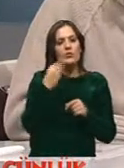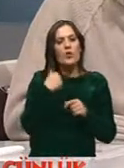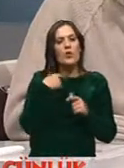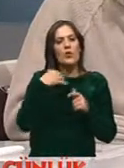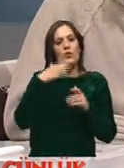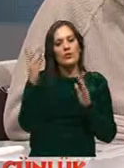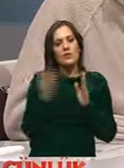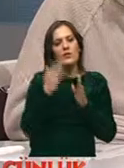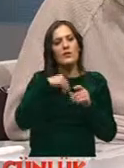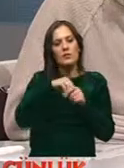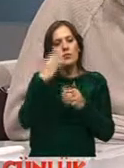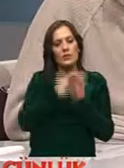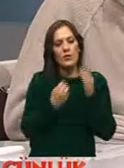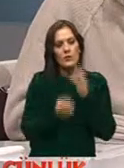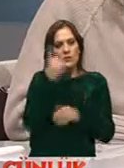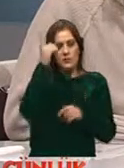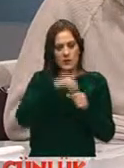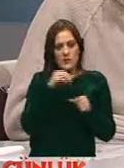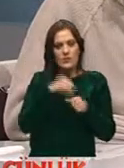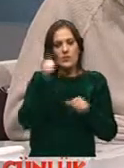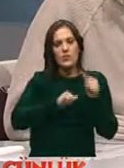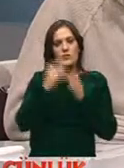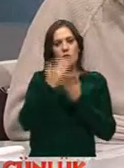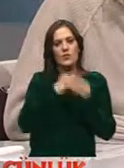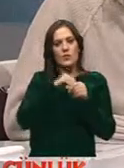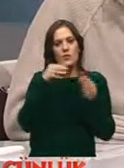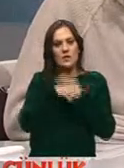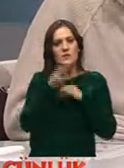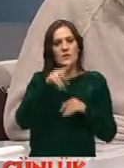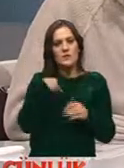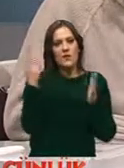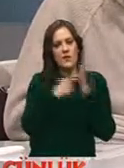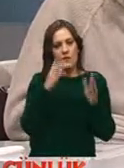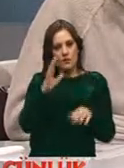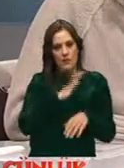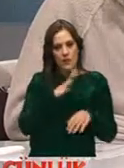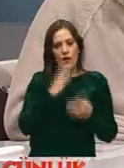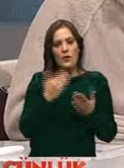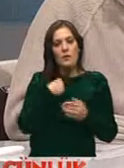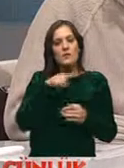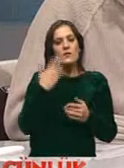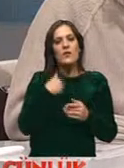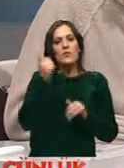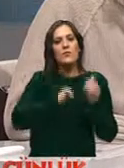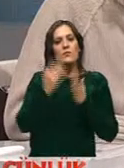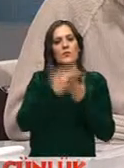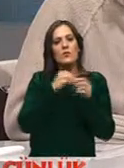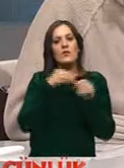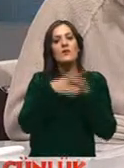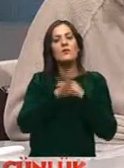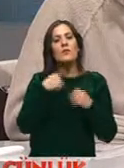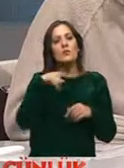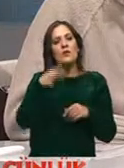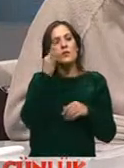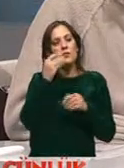bu programların oluşturulması, üniversite programlarına girmesi gibi hedeflerimiz var. Fakat biz daha üniversite programlarına girmeden